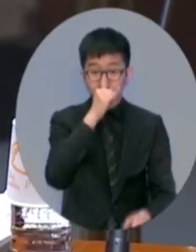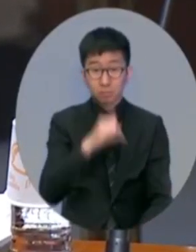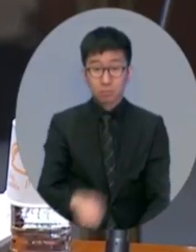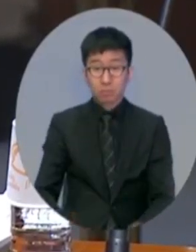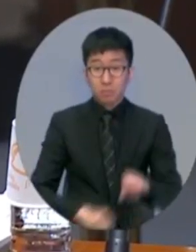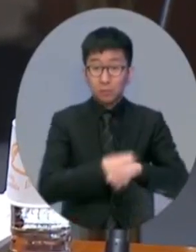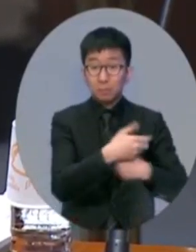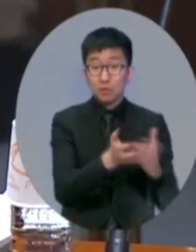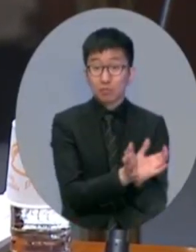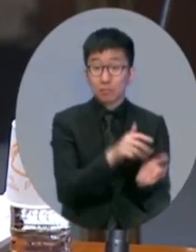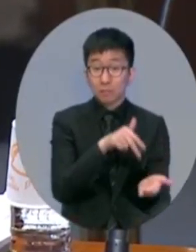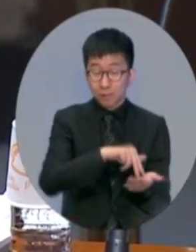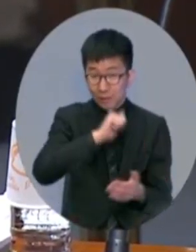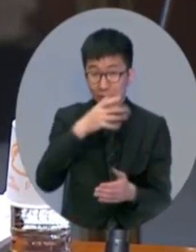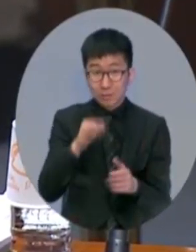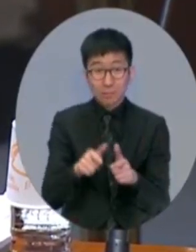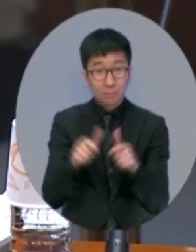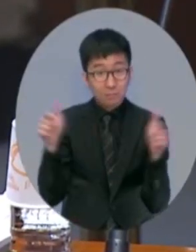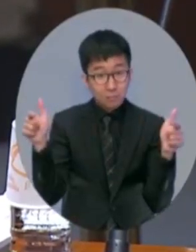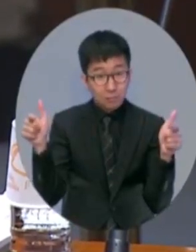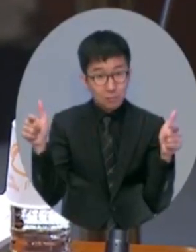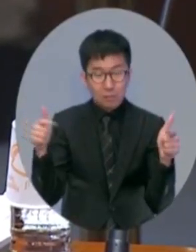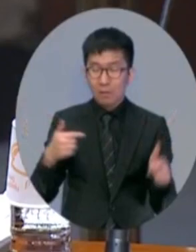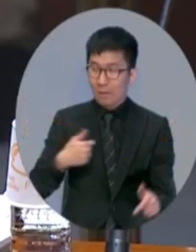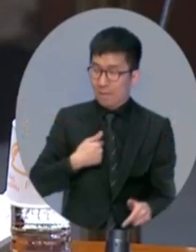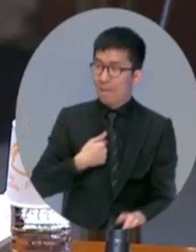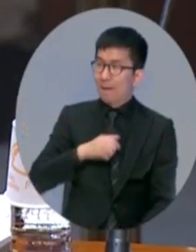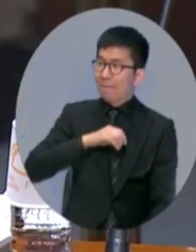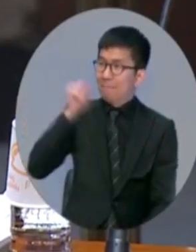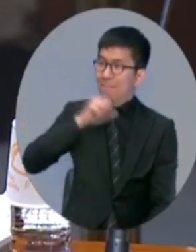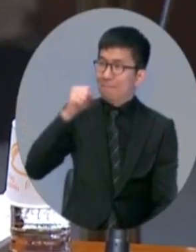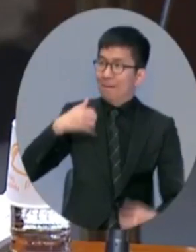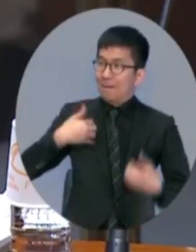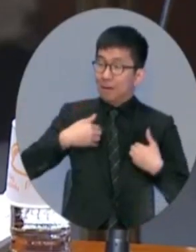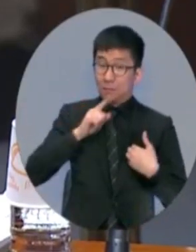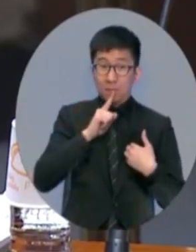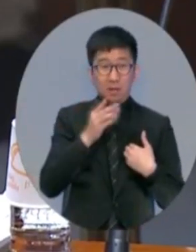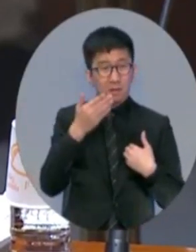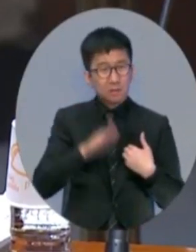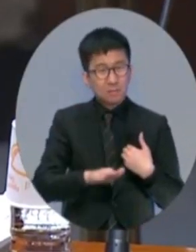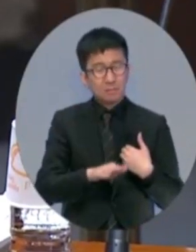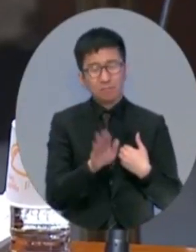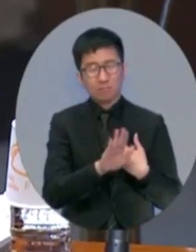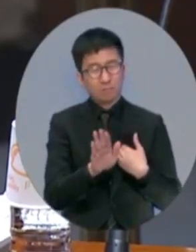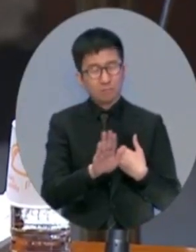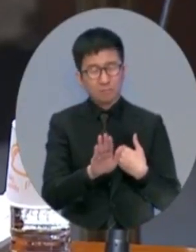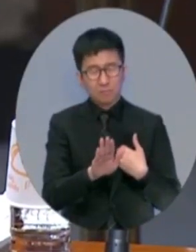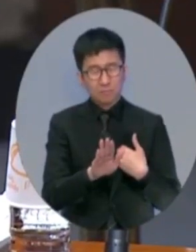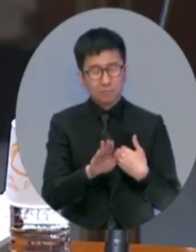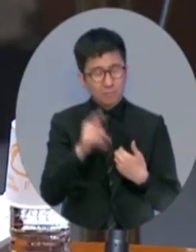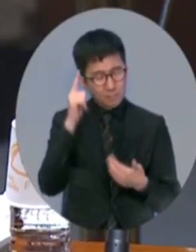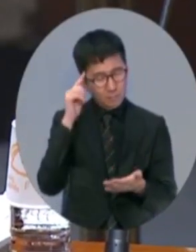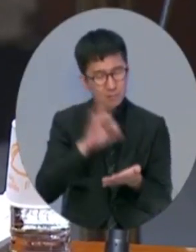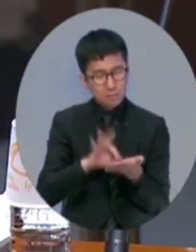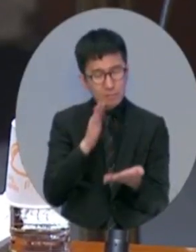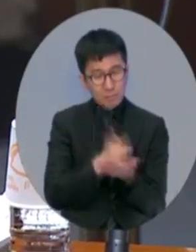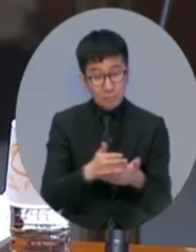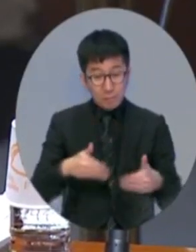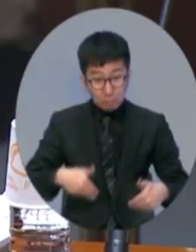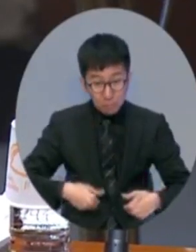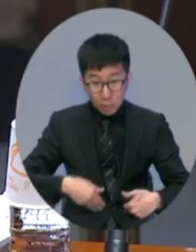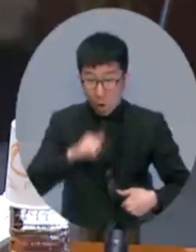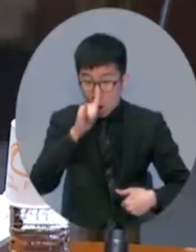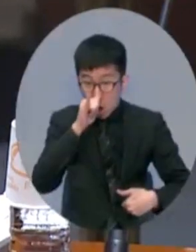민주당은 이게 좀 예산이 증액되면 우리가 해냈다 이렇게 얘기할지 모르지만, 그런 것을 정식으로 따지기 전에 필요한 예산이